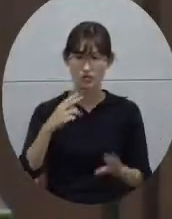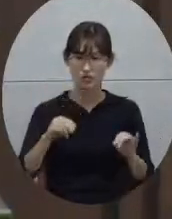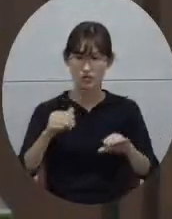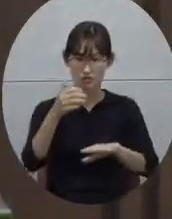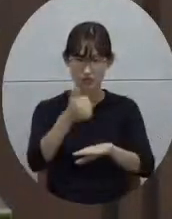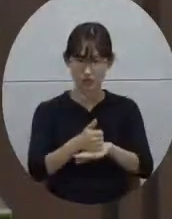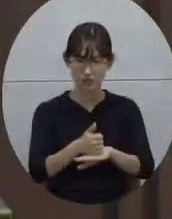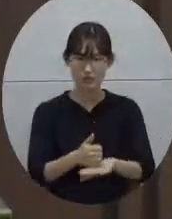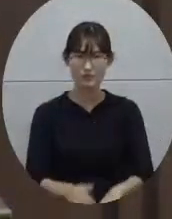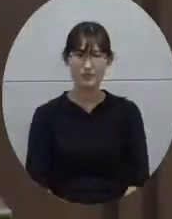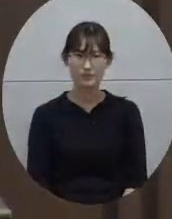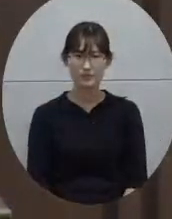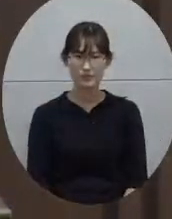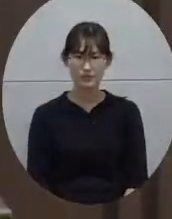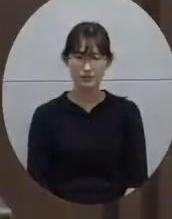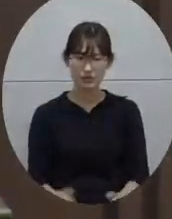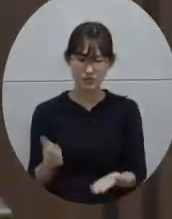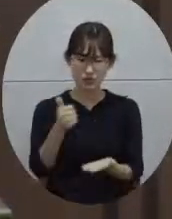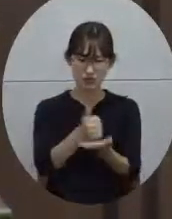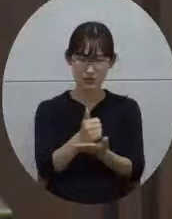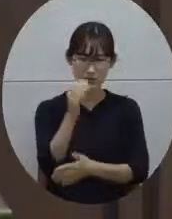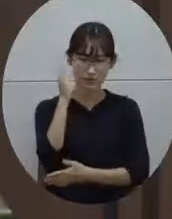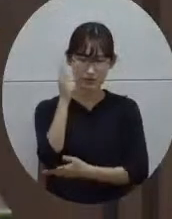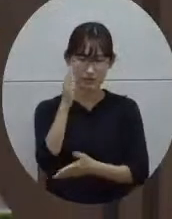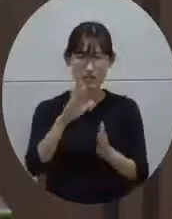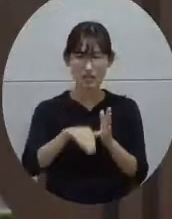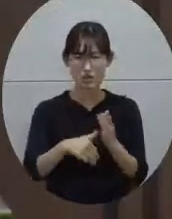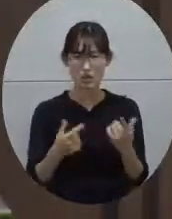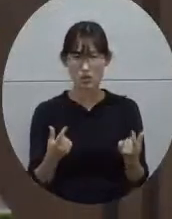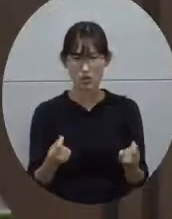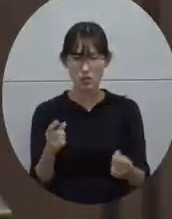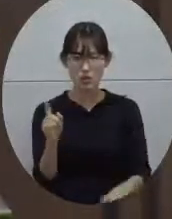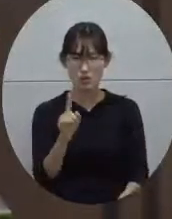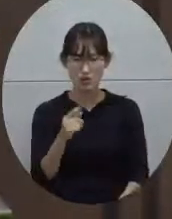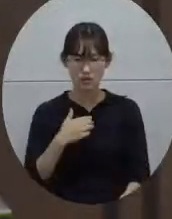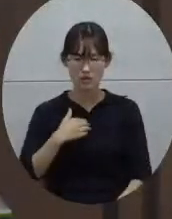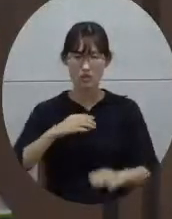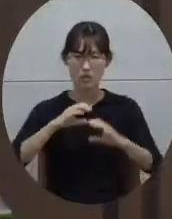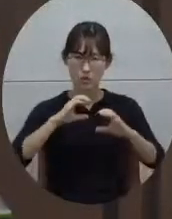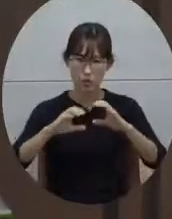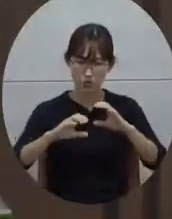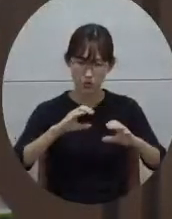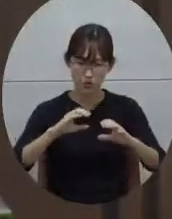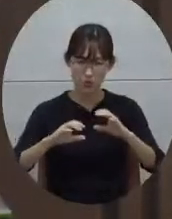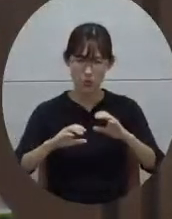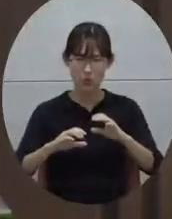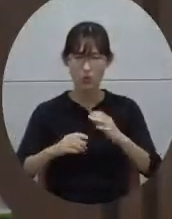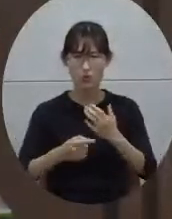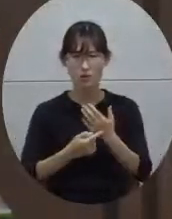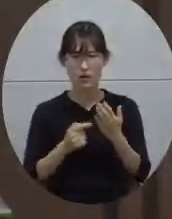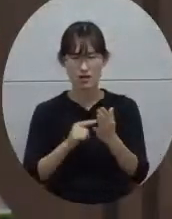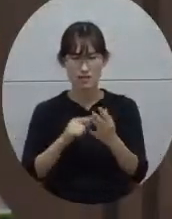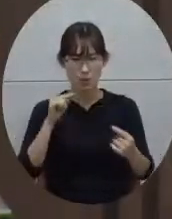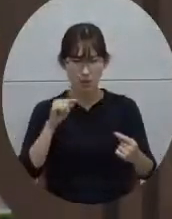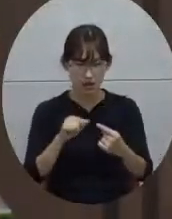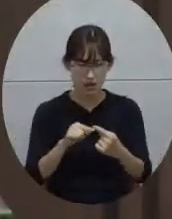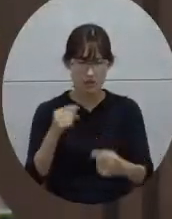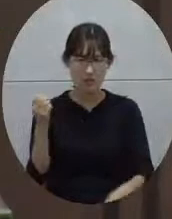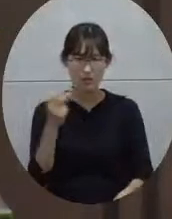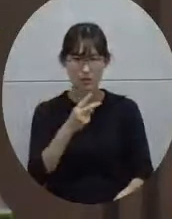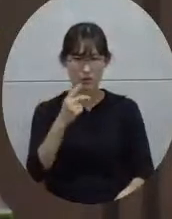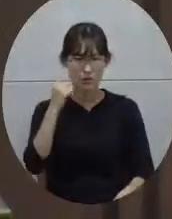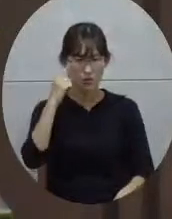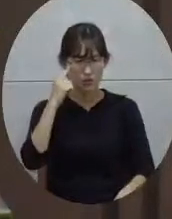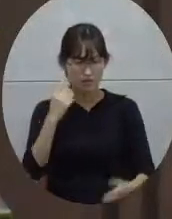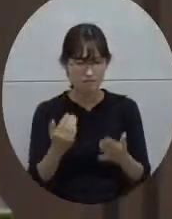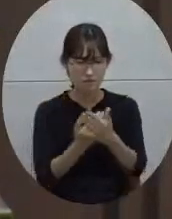통해 말씀드렸던 바와 같이 저는 소통과 공감, 창조와 혁신의